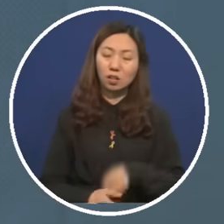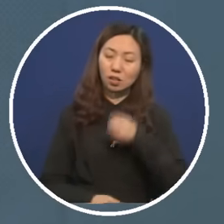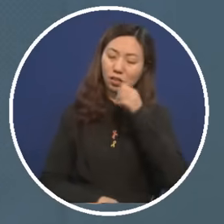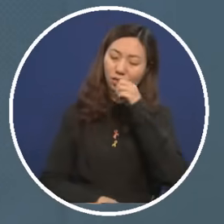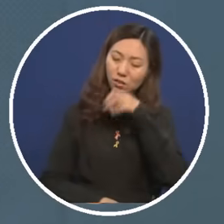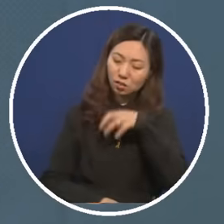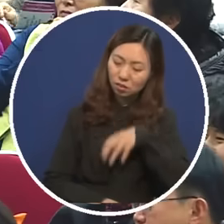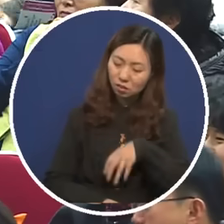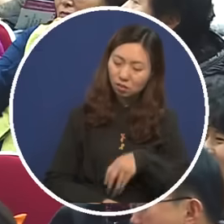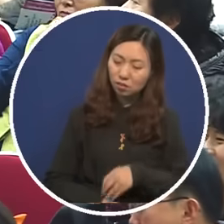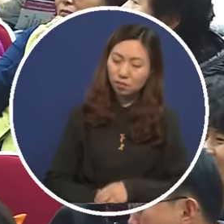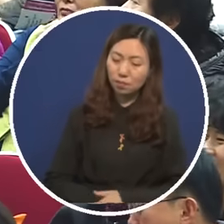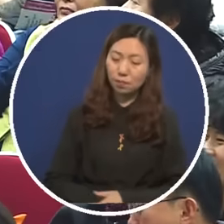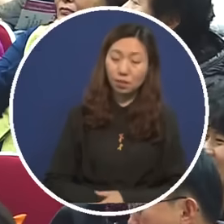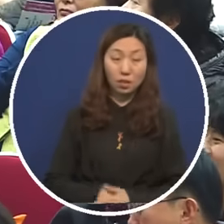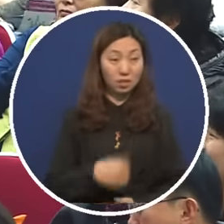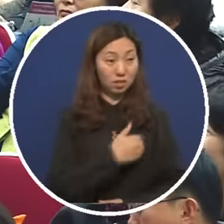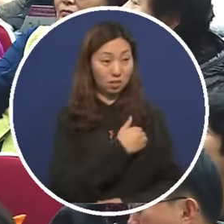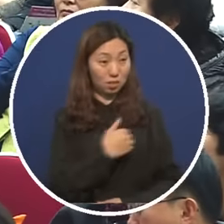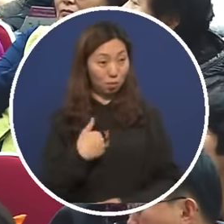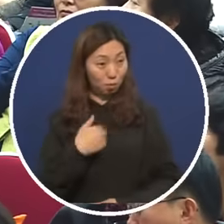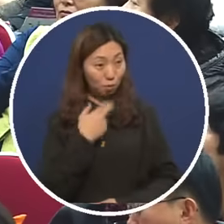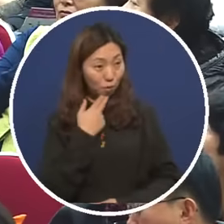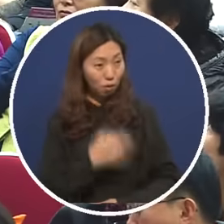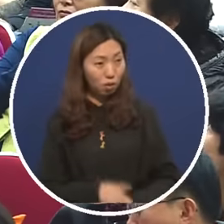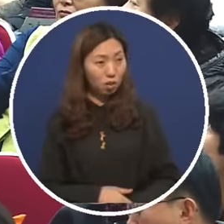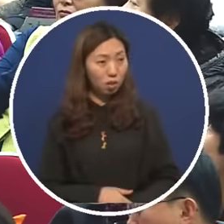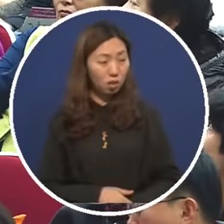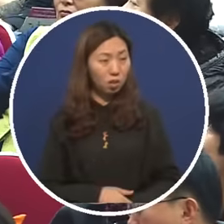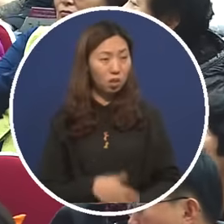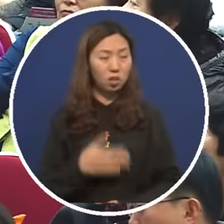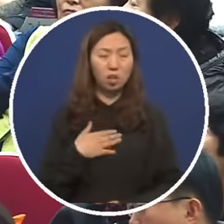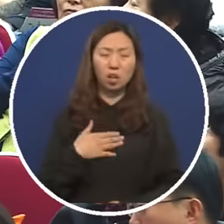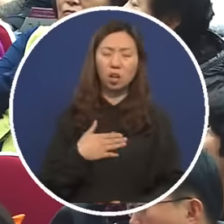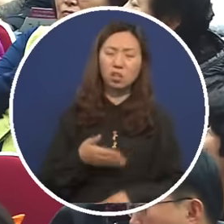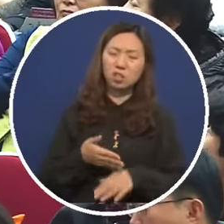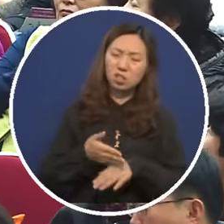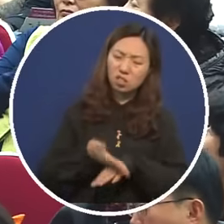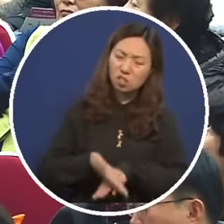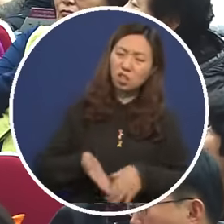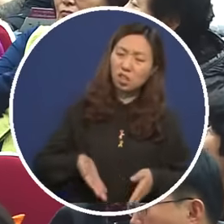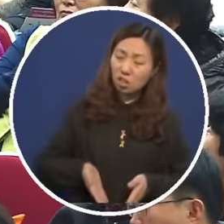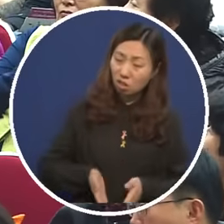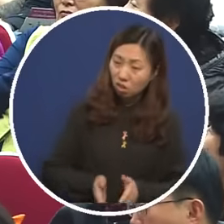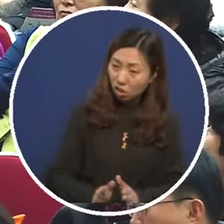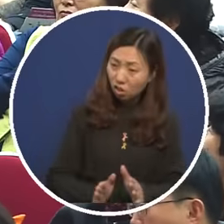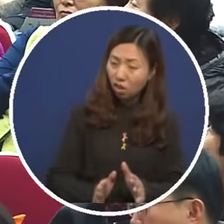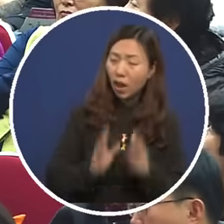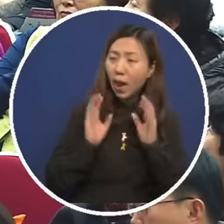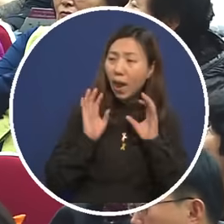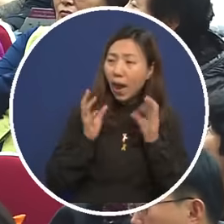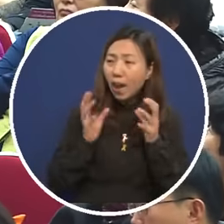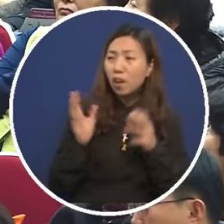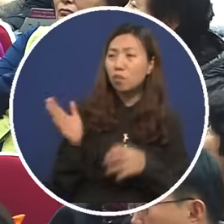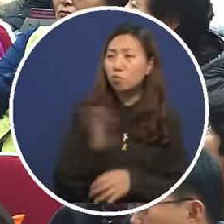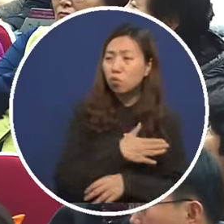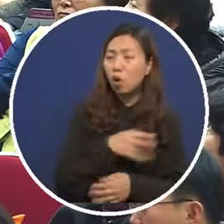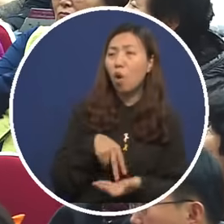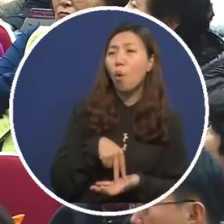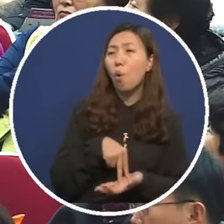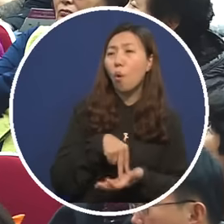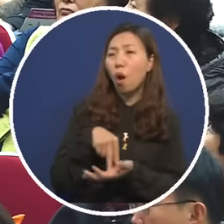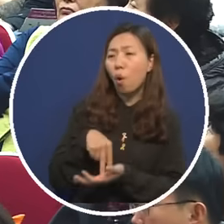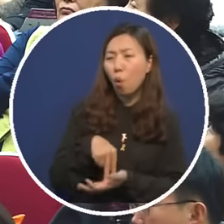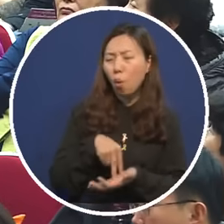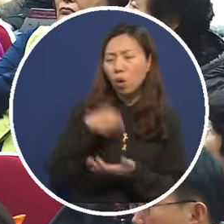자신 없어요? 제가 늦둥이로 태어났었고 어떤 어렸을 때부터 외로움을